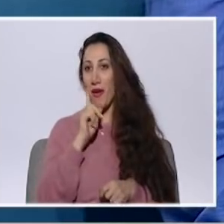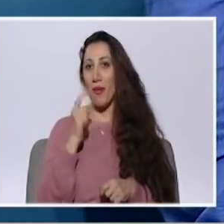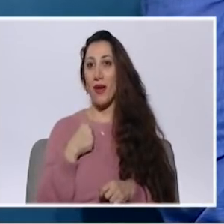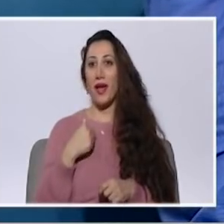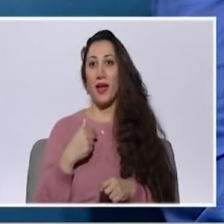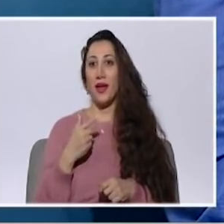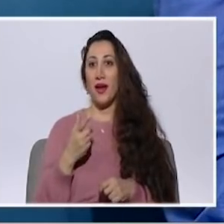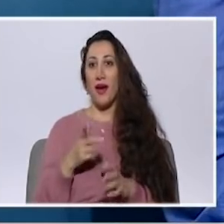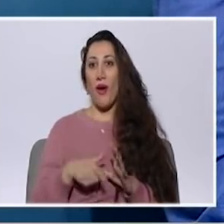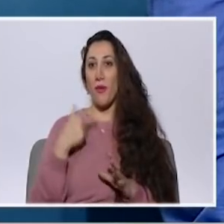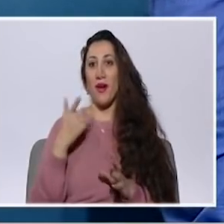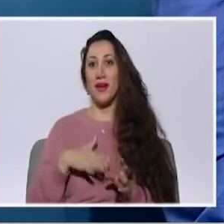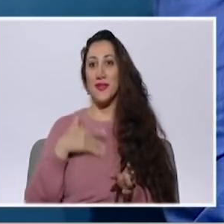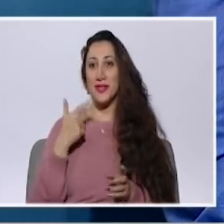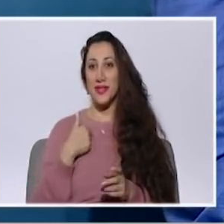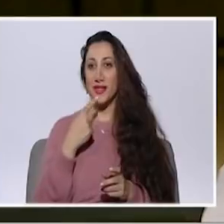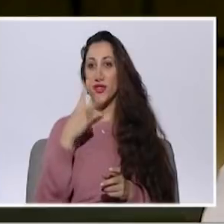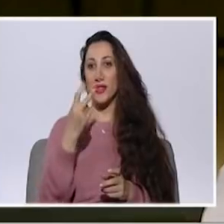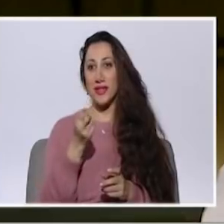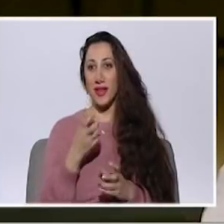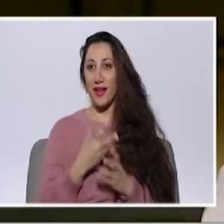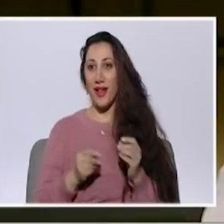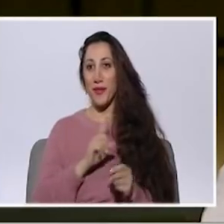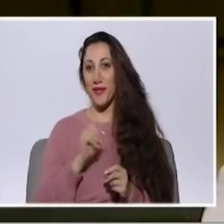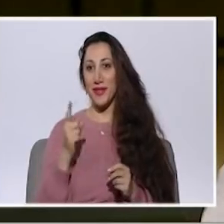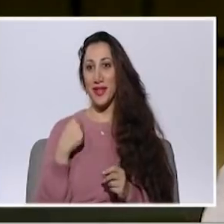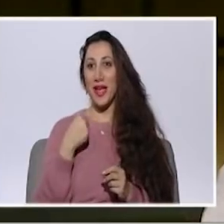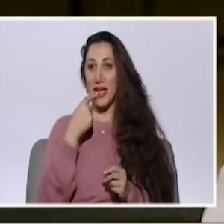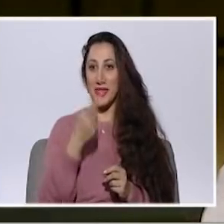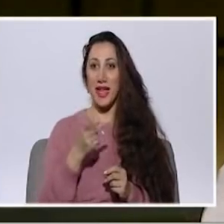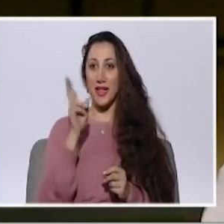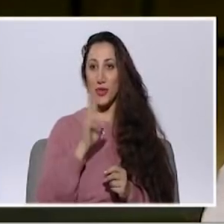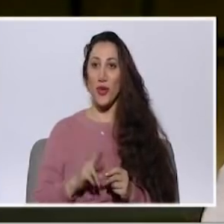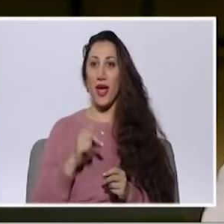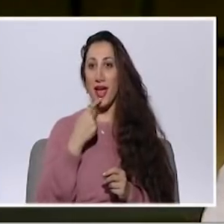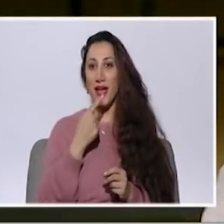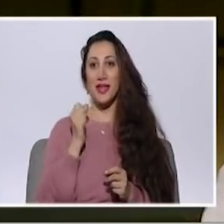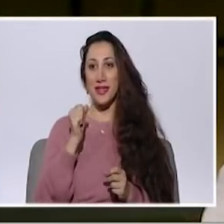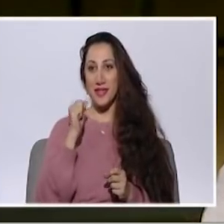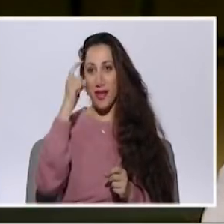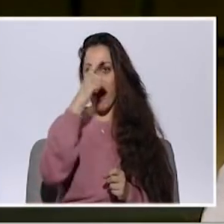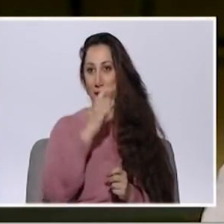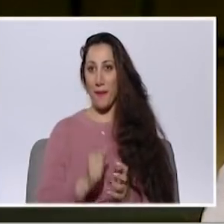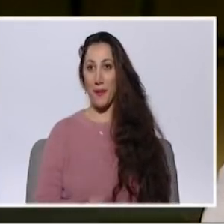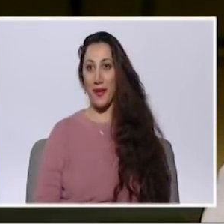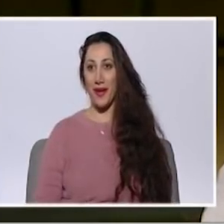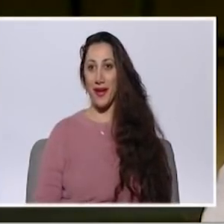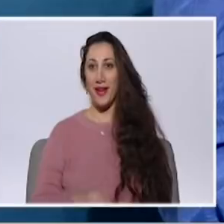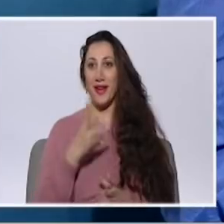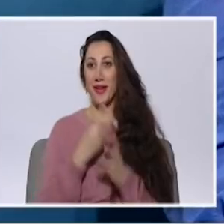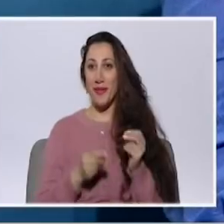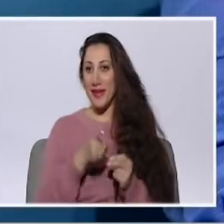حاجه مستنياها بقالي 20 سنه. يعني هسألك سؤال صعب شويه. اتفضل. بتحبي مين اكتر، نور ولا